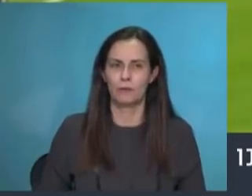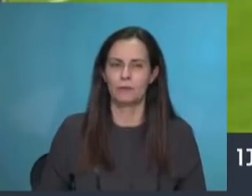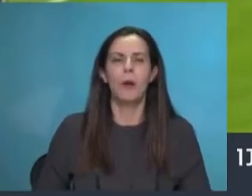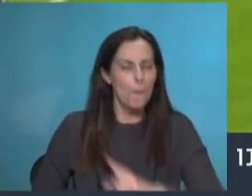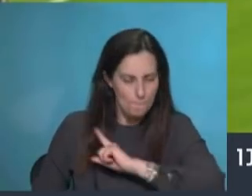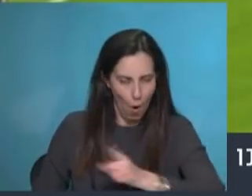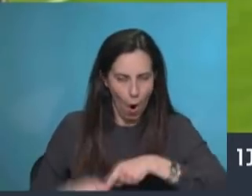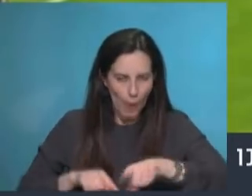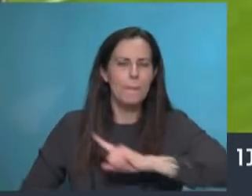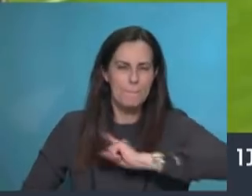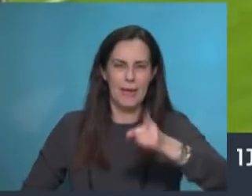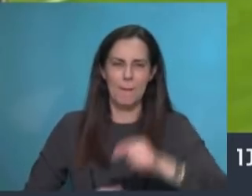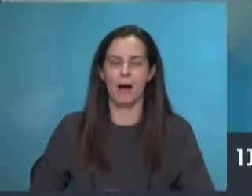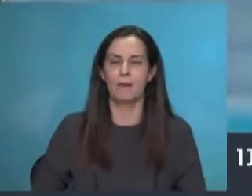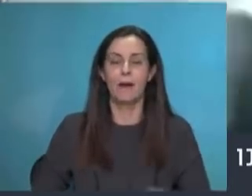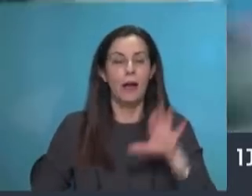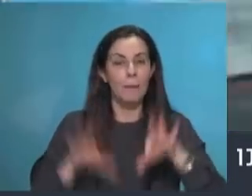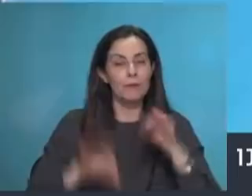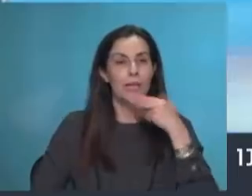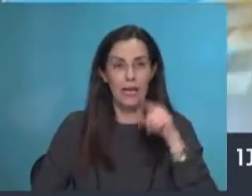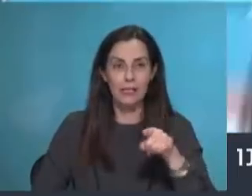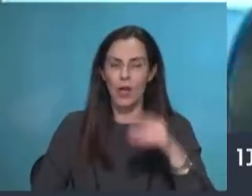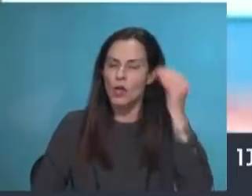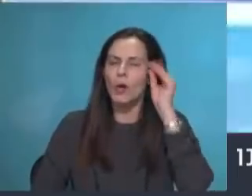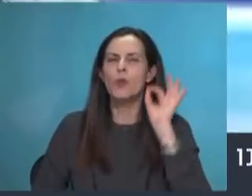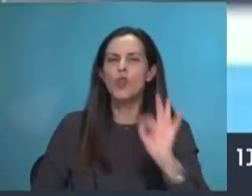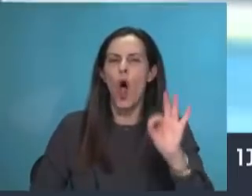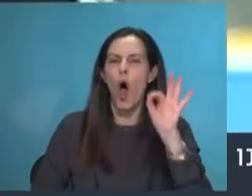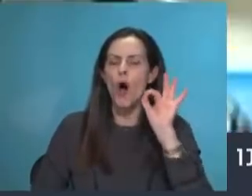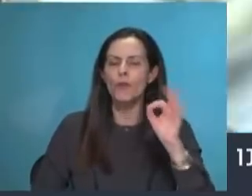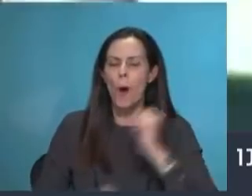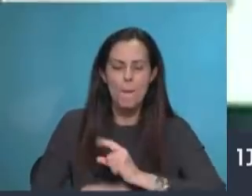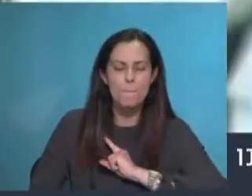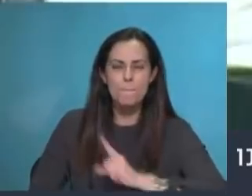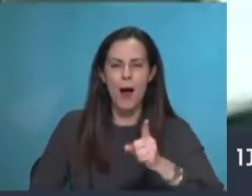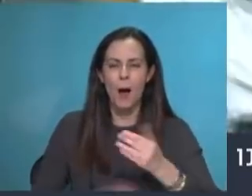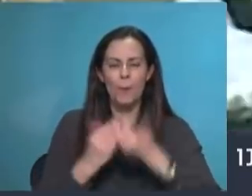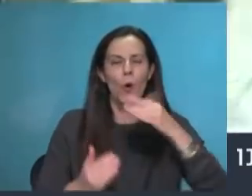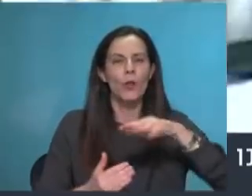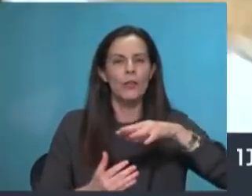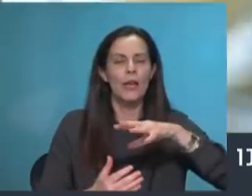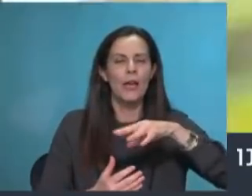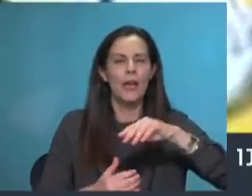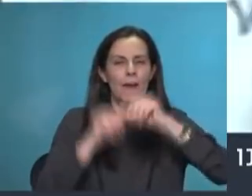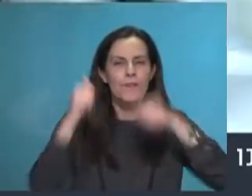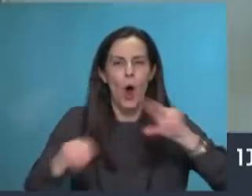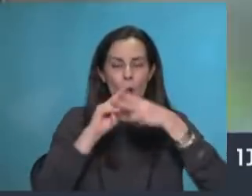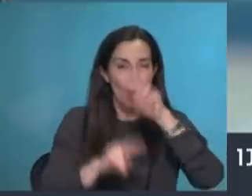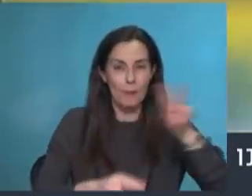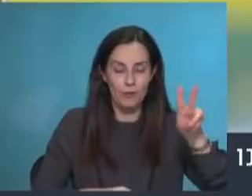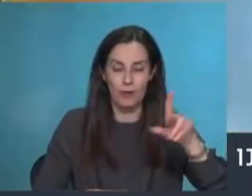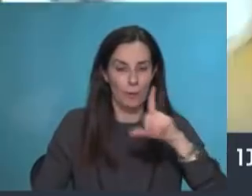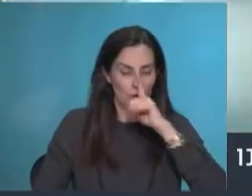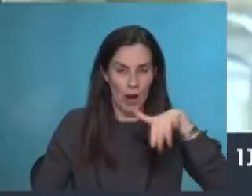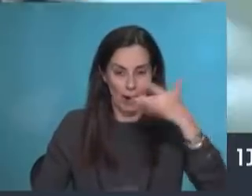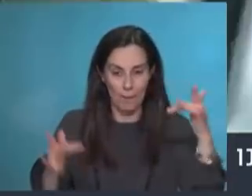בועל פנימה! וגם בנבחרת ישראל זוכרים היטב את נחת רגלו במוקדמות גביע העולם 2002. ביום ראשון אחרי